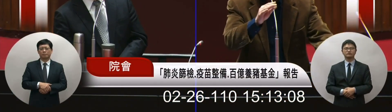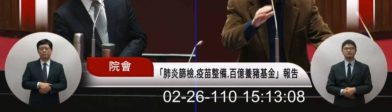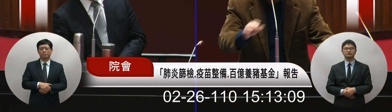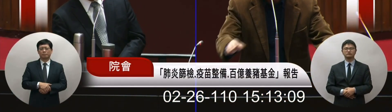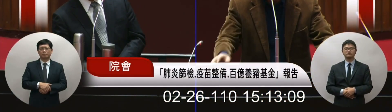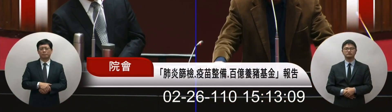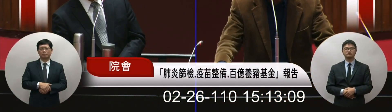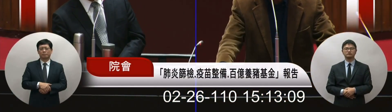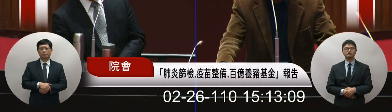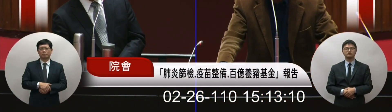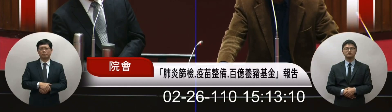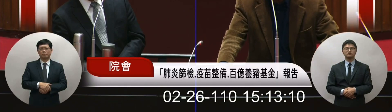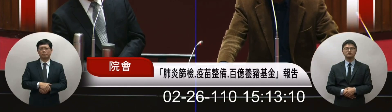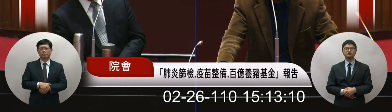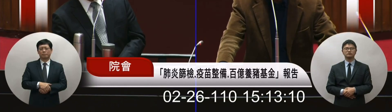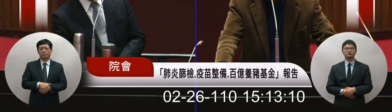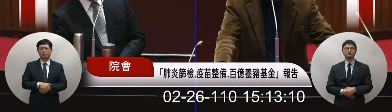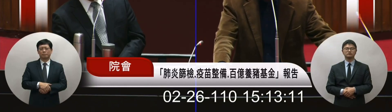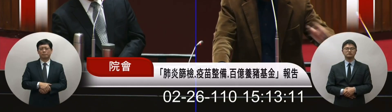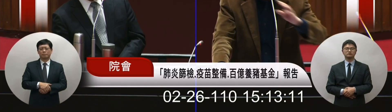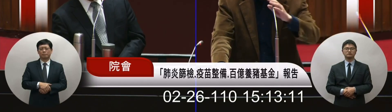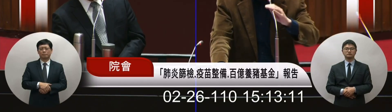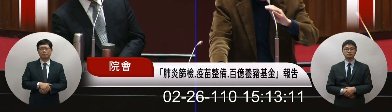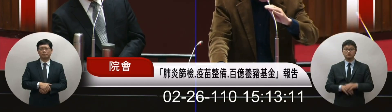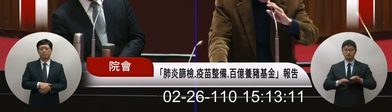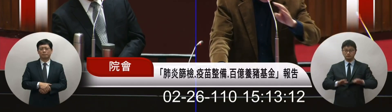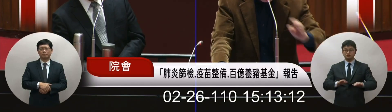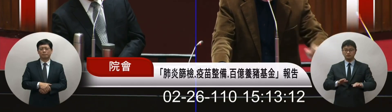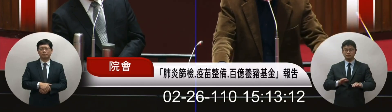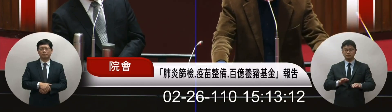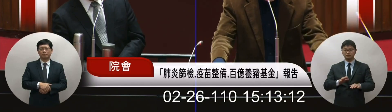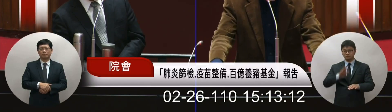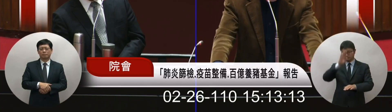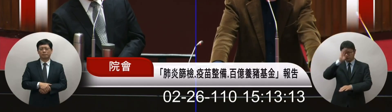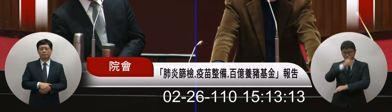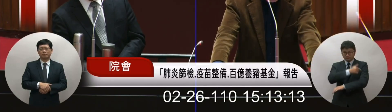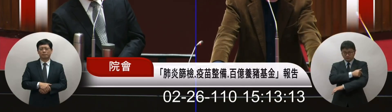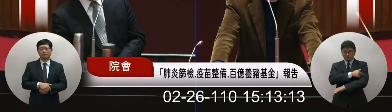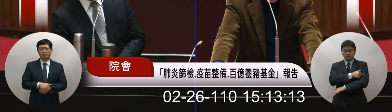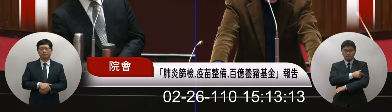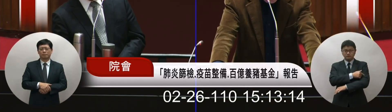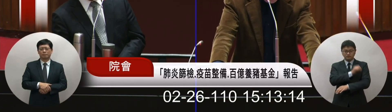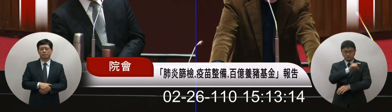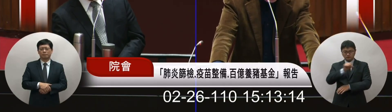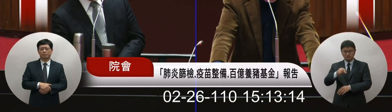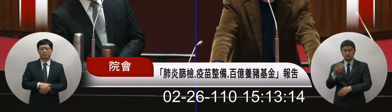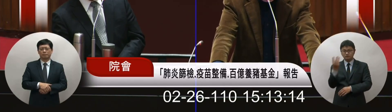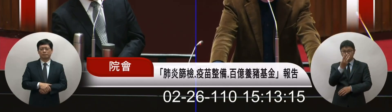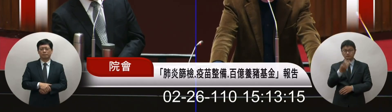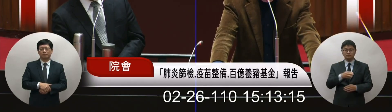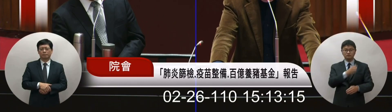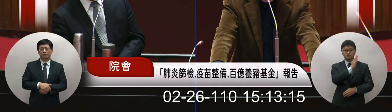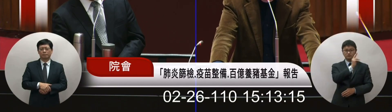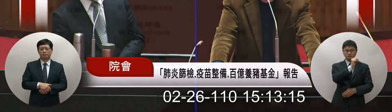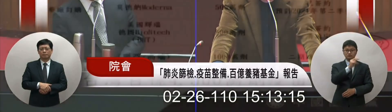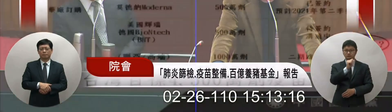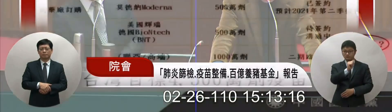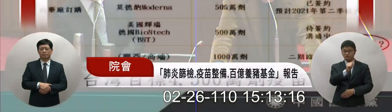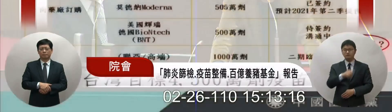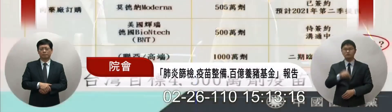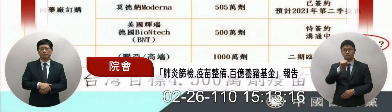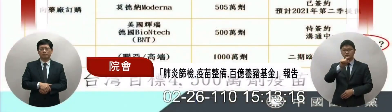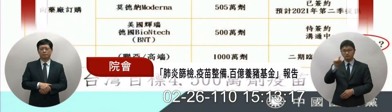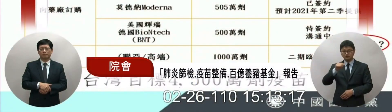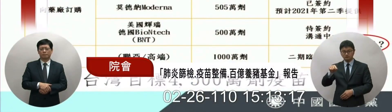那现在我们也知道说我们要买的疫苗大概就是这三种，就是 BNT 的，还有这个 AZ